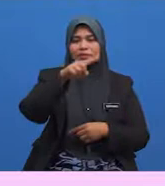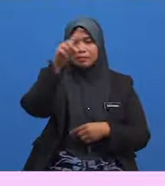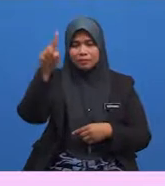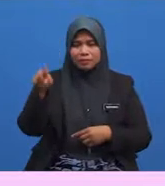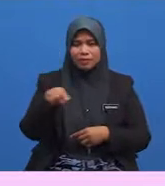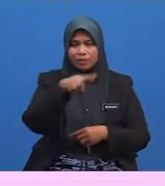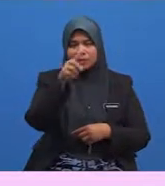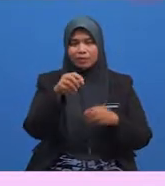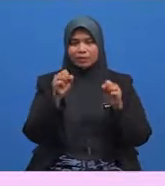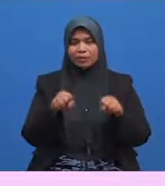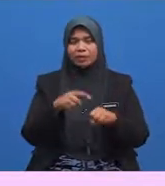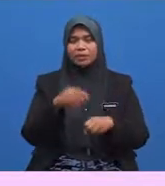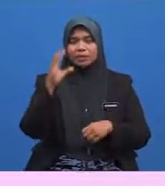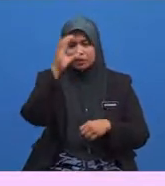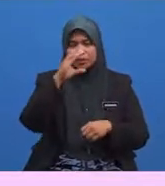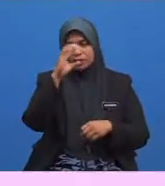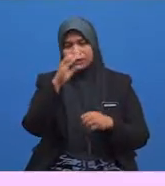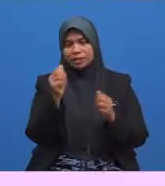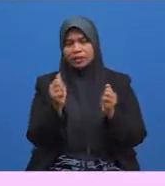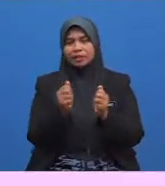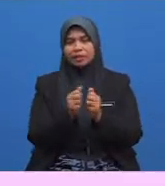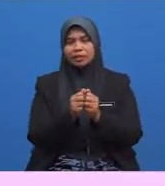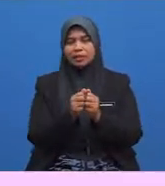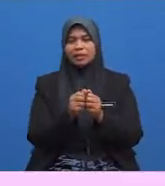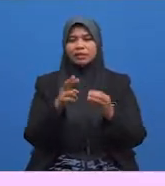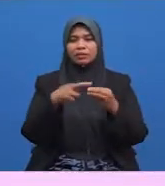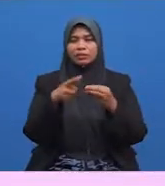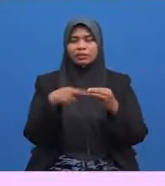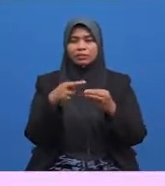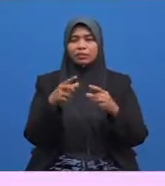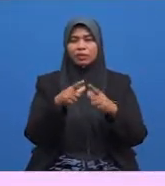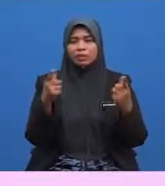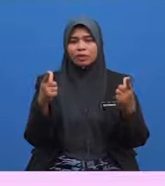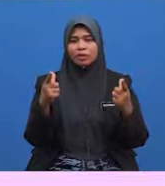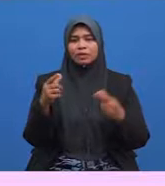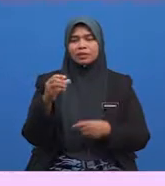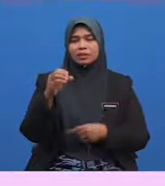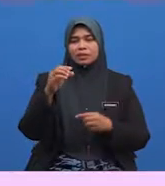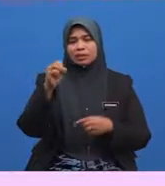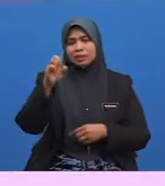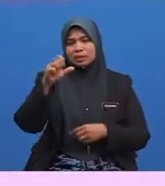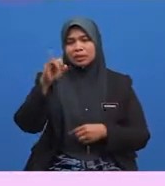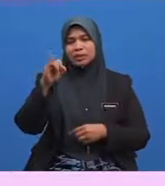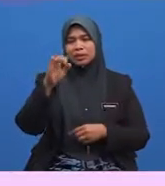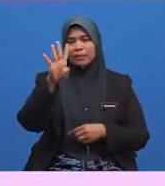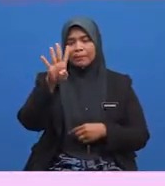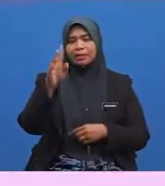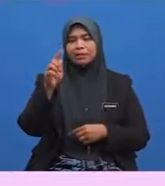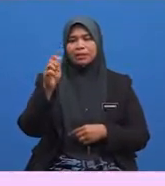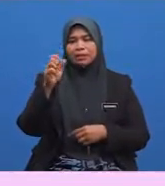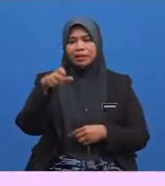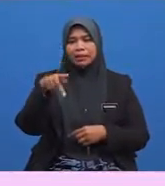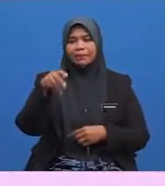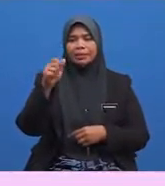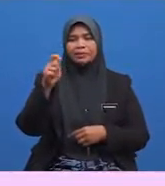dengan menggunakan rumus luas segi empat tepat. Sisi yang panjang merupakan ukur